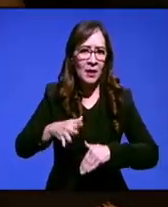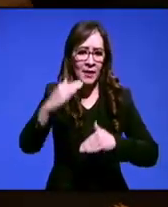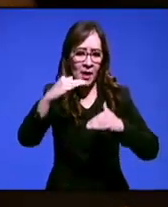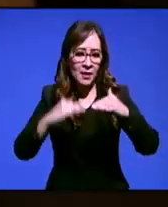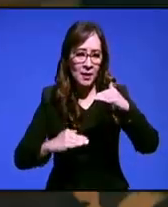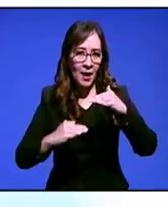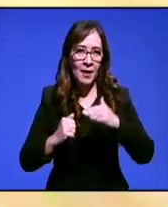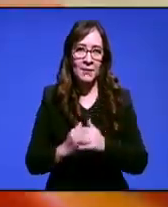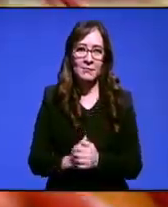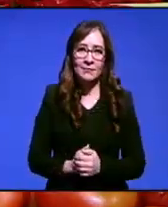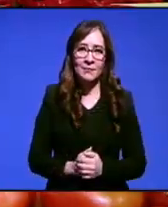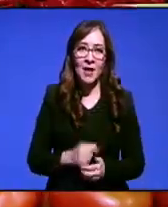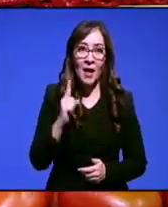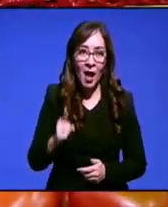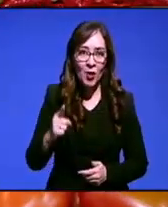punya siasat.